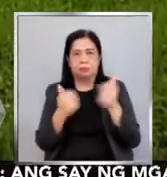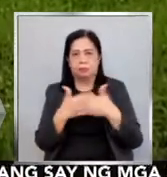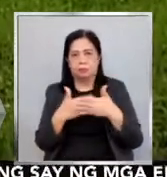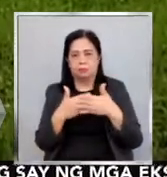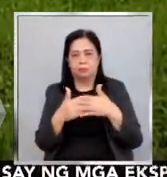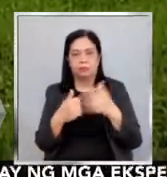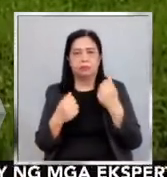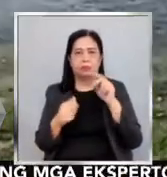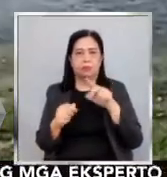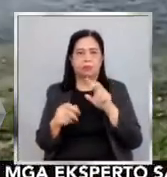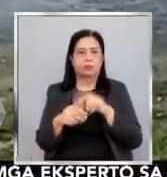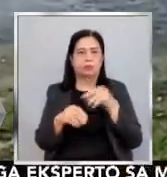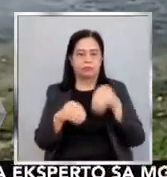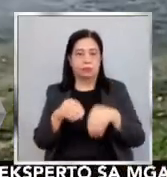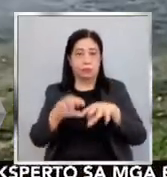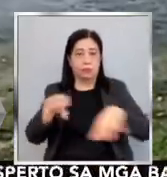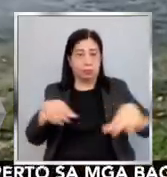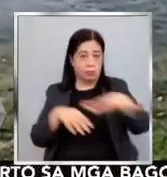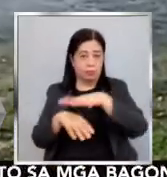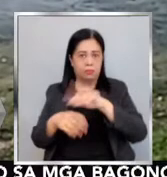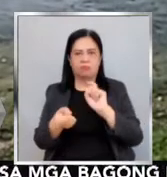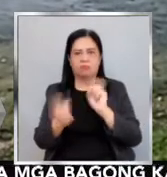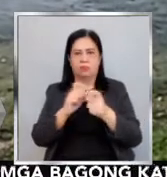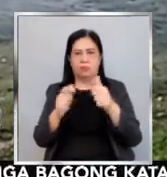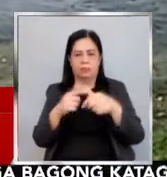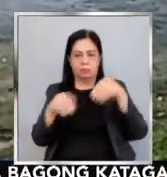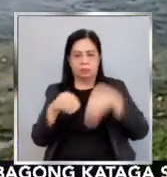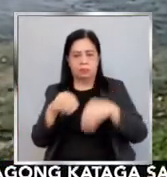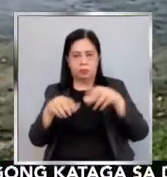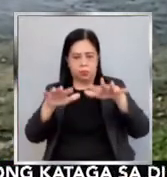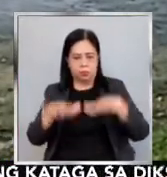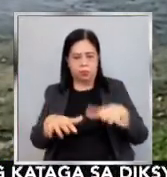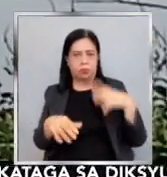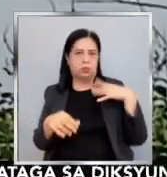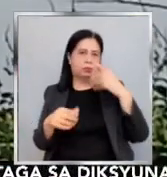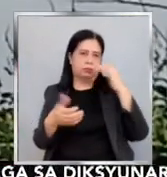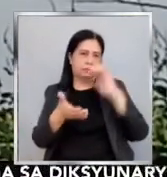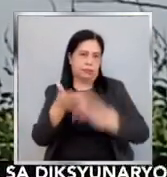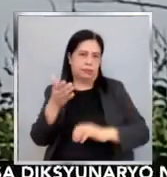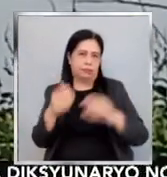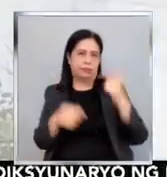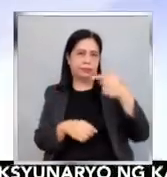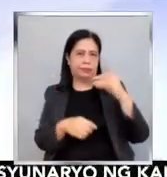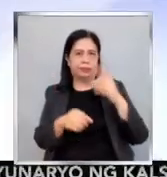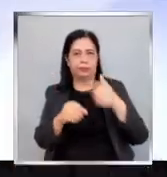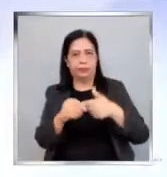ng palay ang mga fish pond habang hinihintay bumaba ang presyo ng diesel.